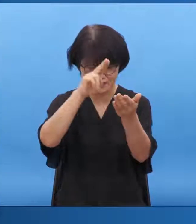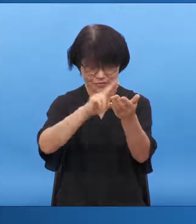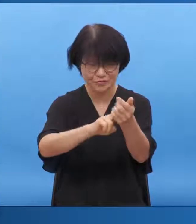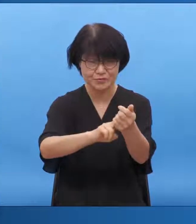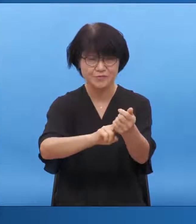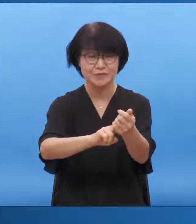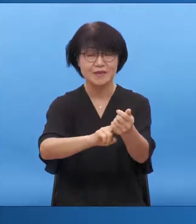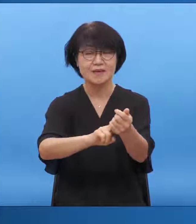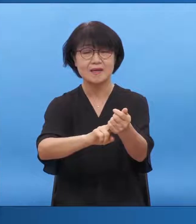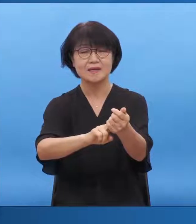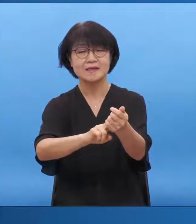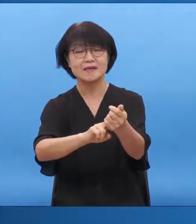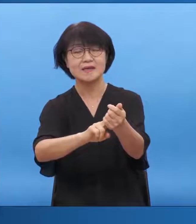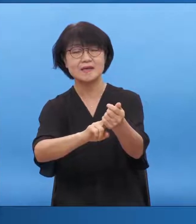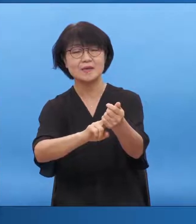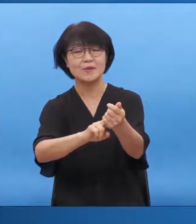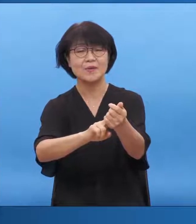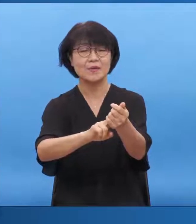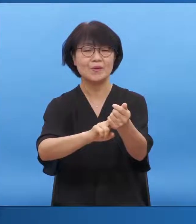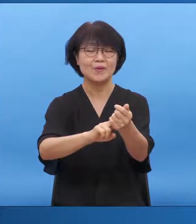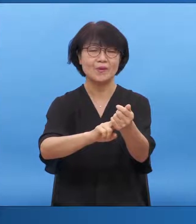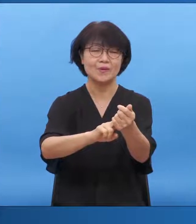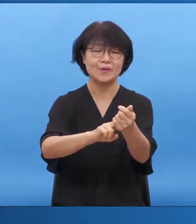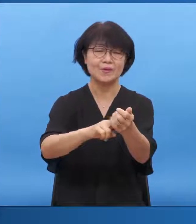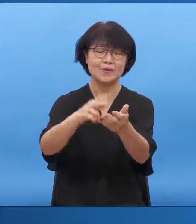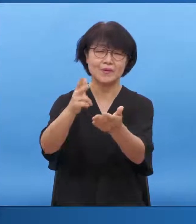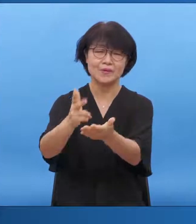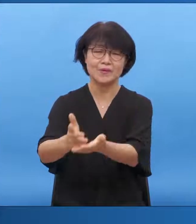바위에 숨기시고